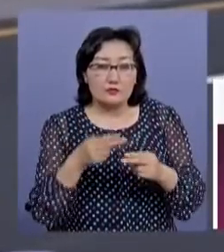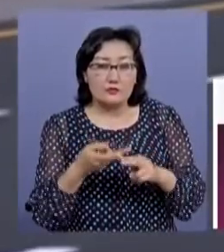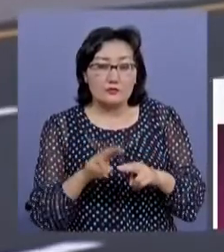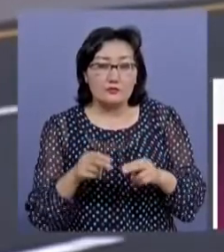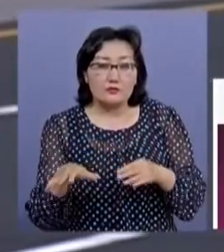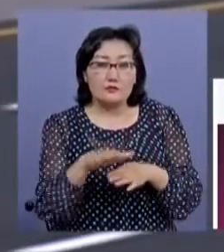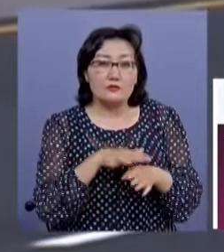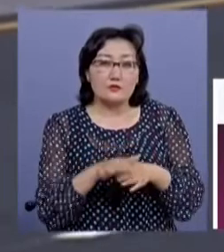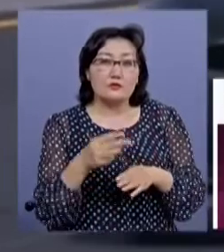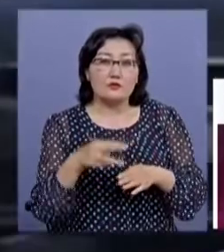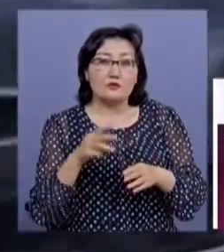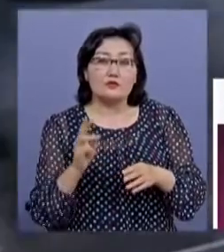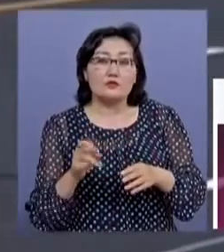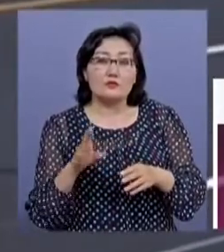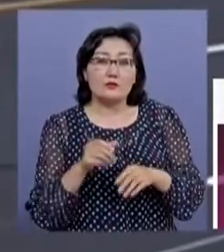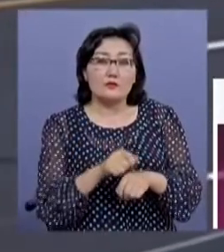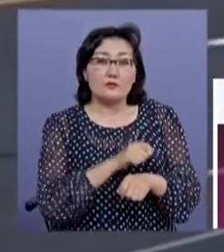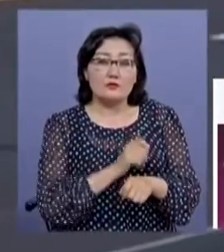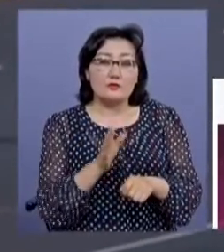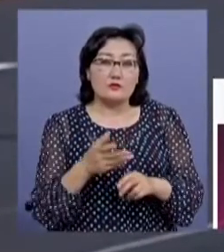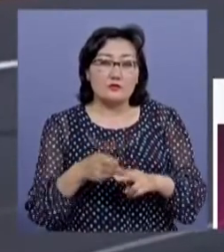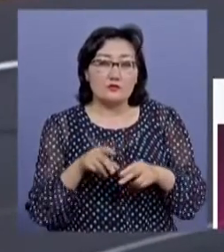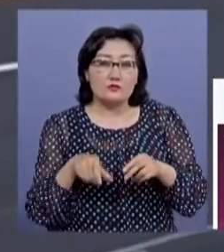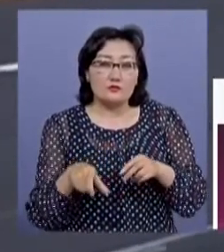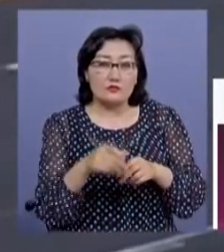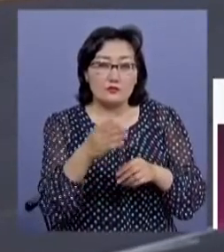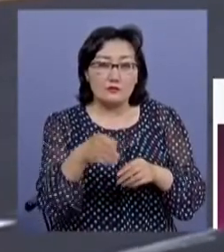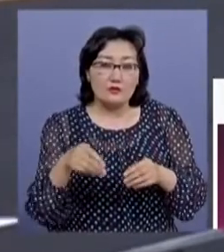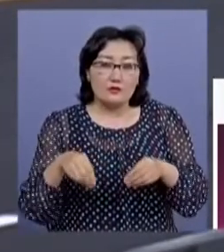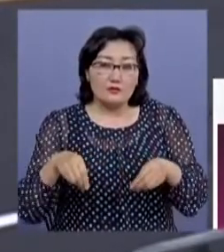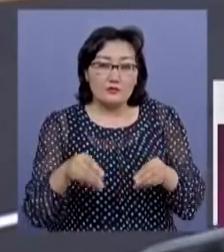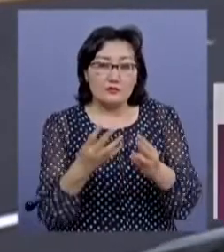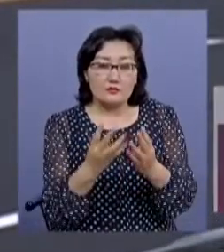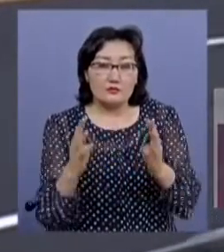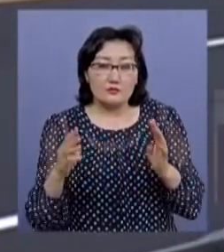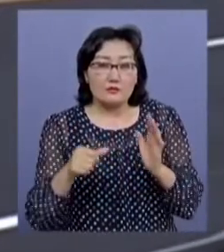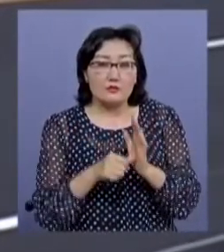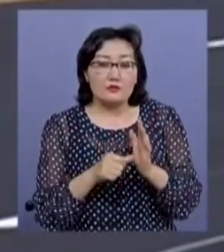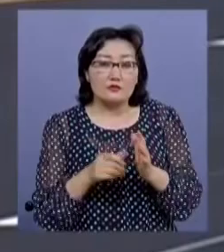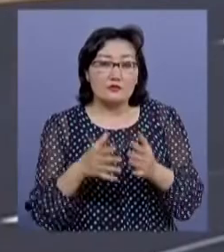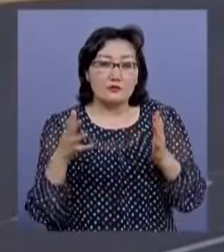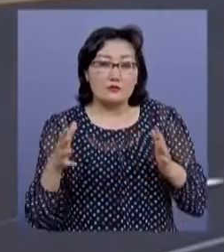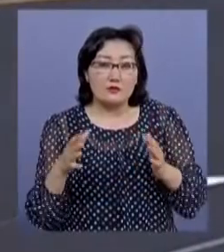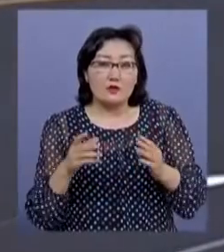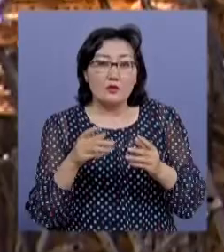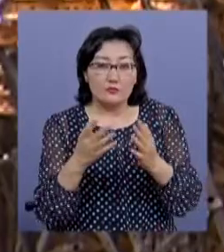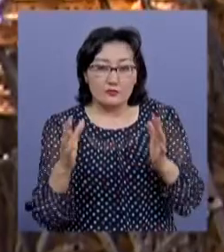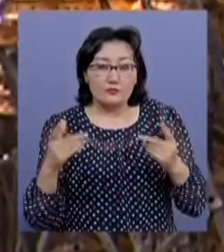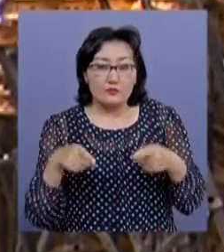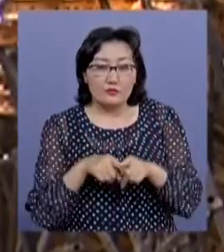жалпы аумағы 50 мың шаршы метрді құрайтын болады. Жол жиегіне 700-ден астам ағаш, 600-ден астам бота